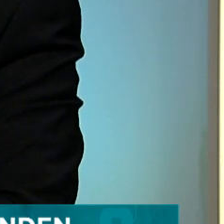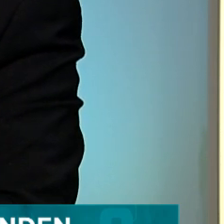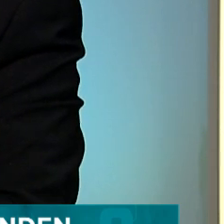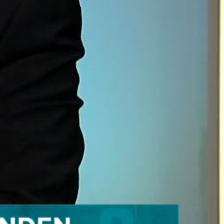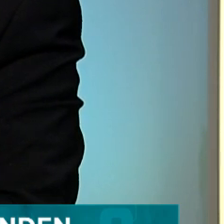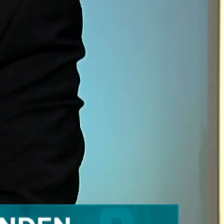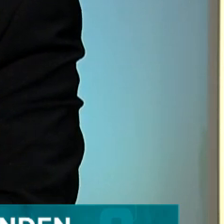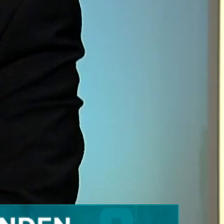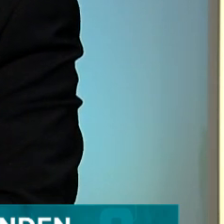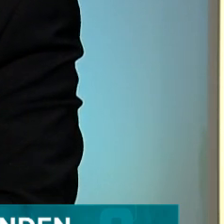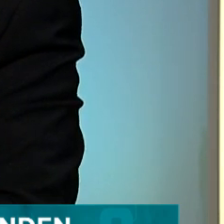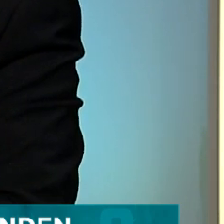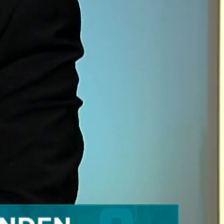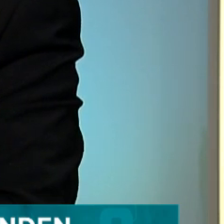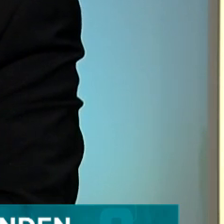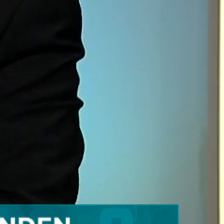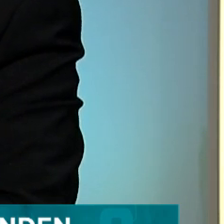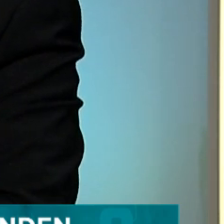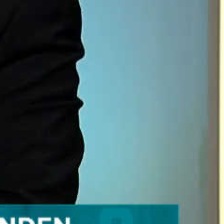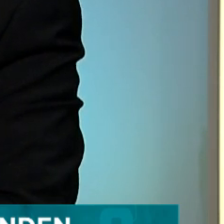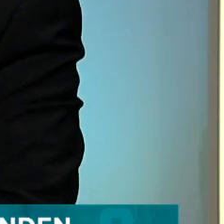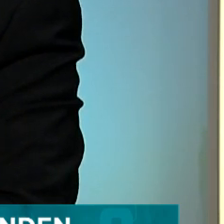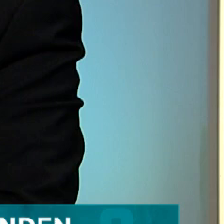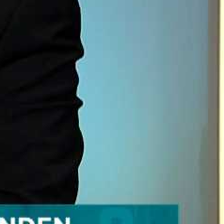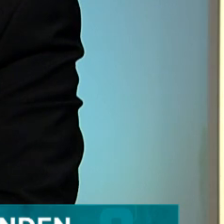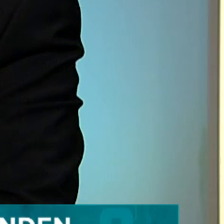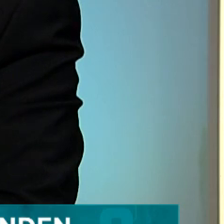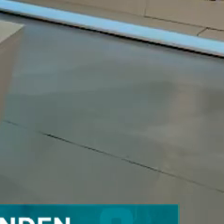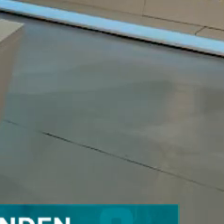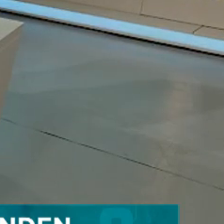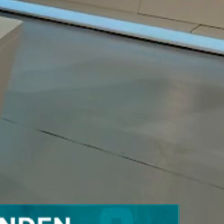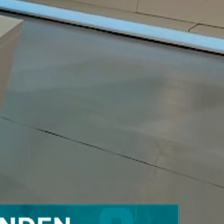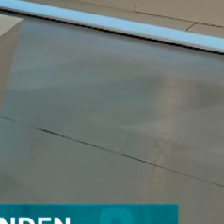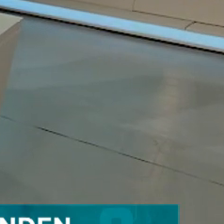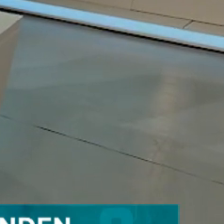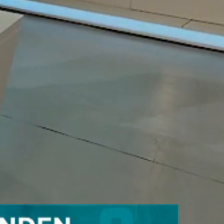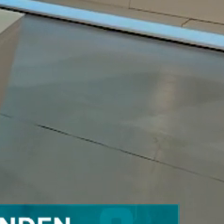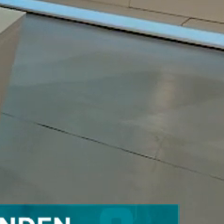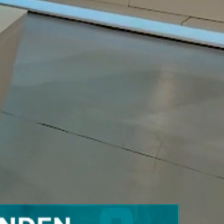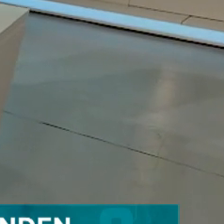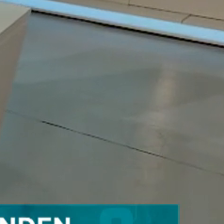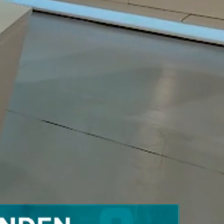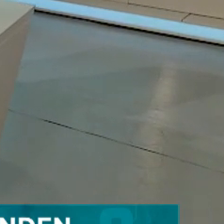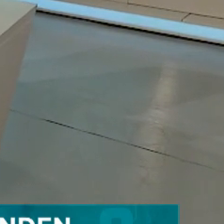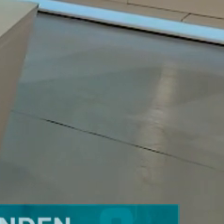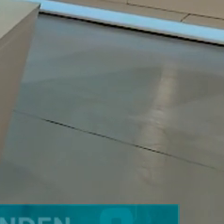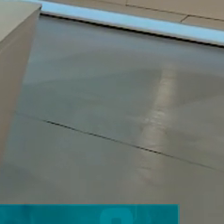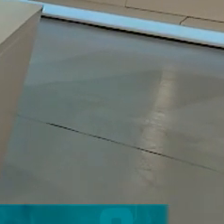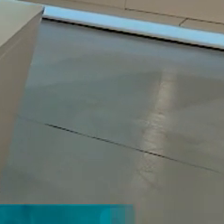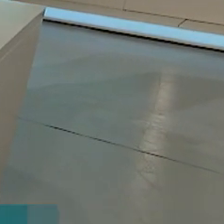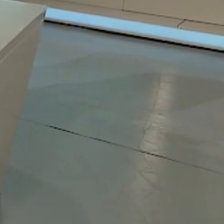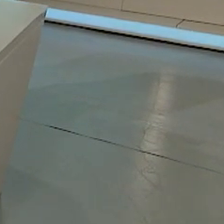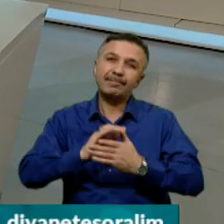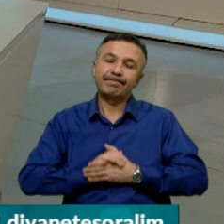de bir gün o tutamadığı günler için her bir gün için fidye verir Eyvallah teşekkür ederim O zaman biraz dikkat